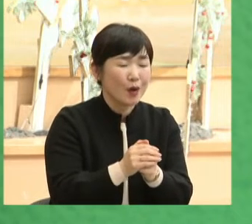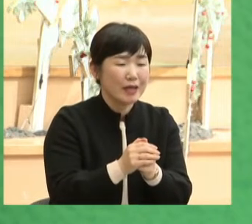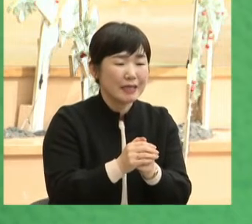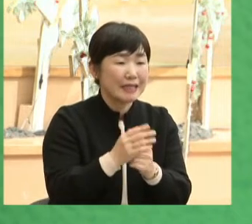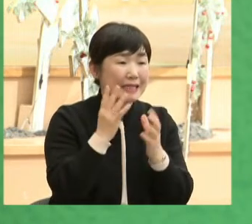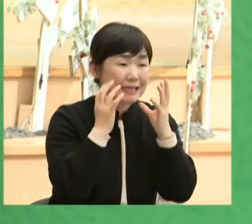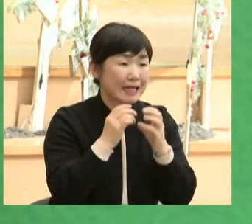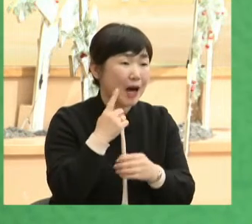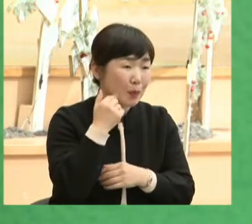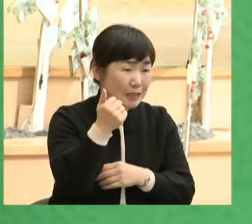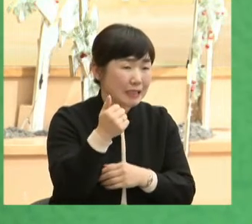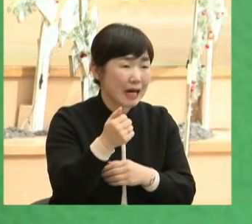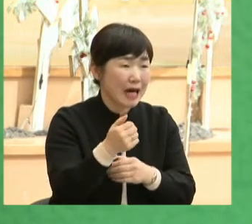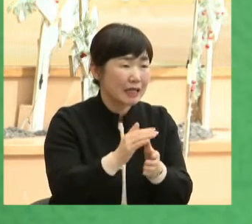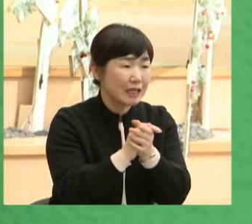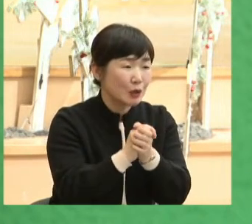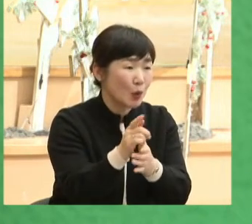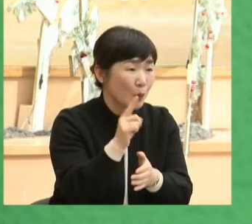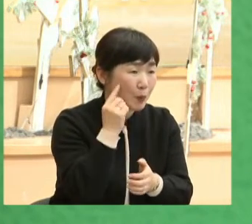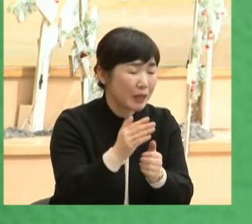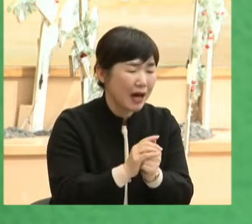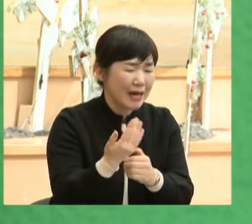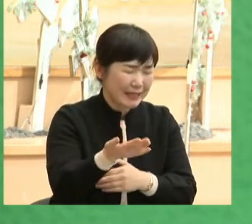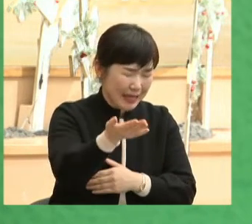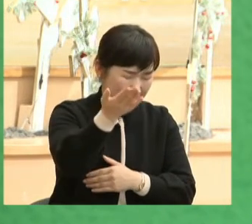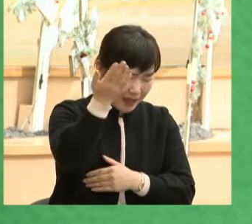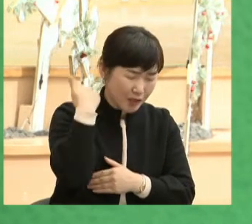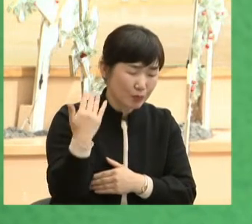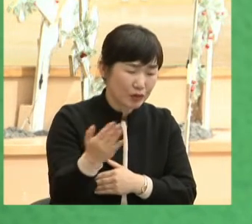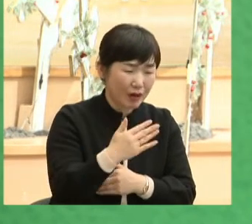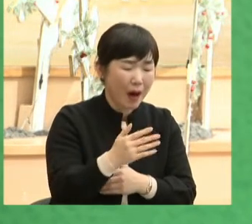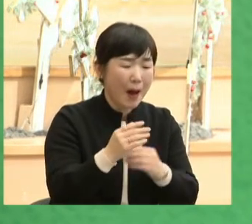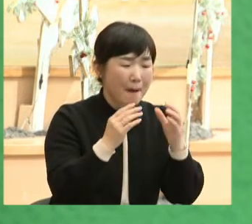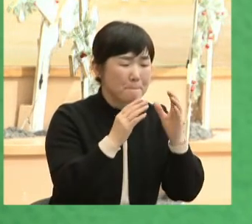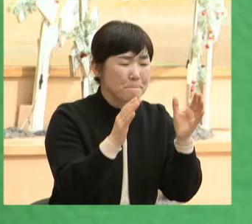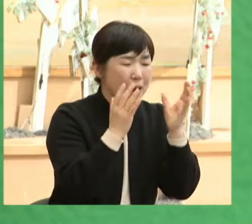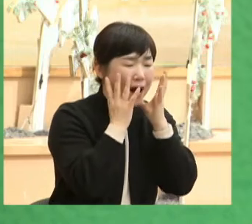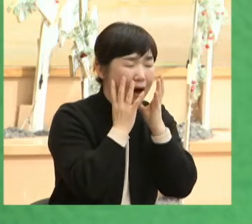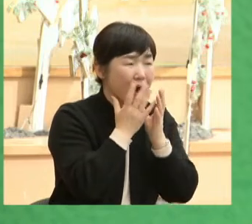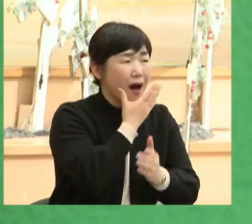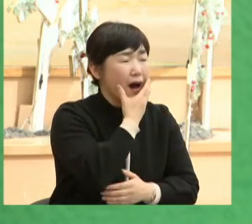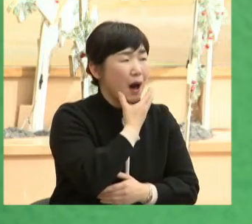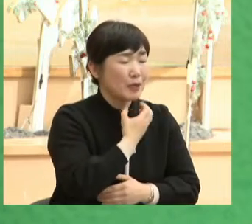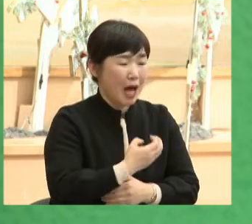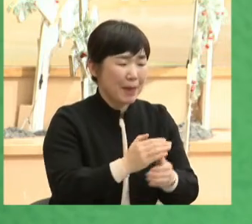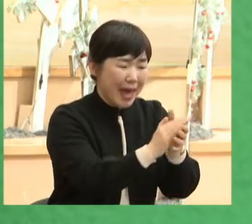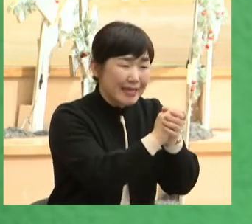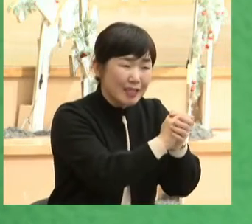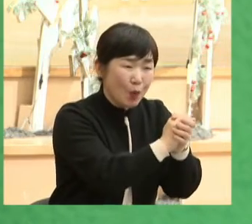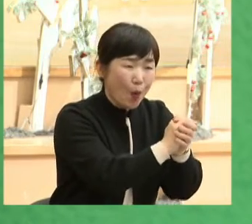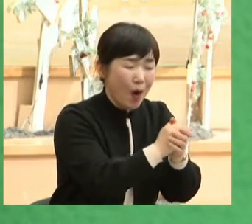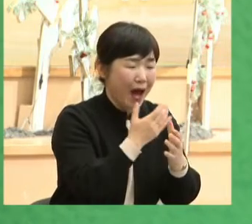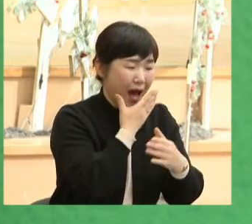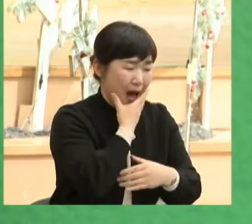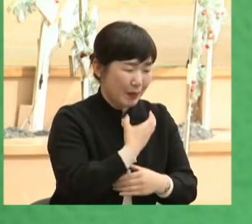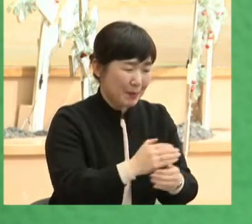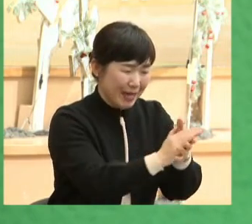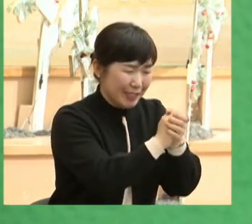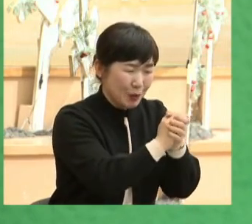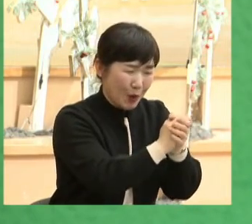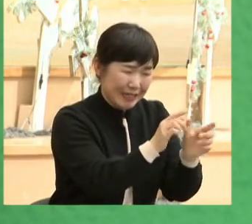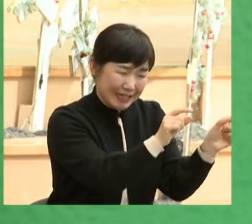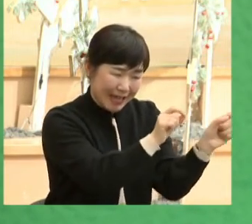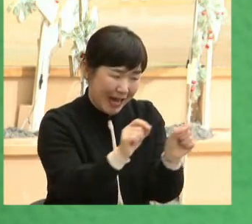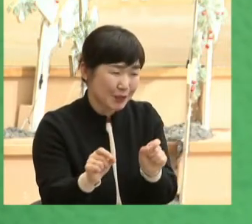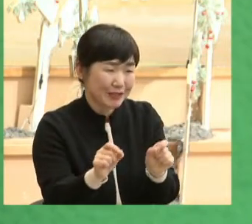꺼내서 기도하는 거야 그런 믿음의 조상 아브라함의 들었던 그 기도를 다시 제원에서 하는 것은 뭐예요